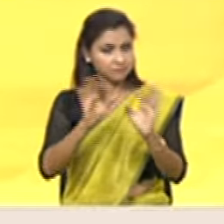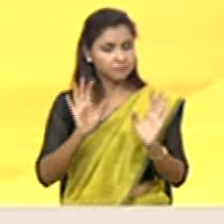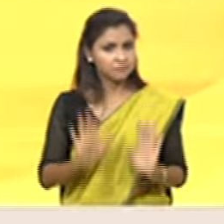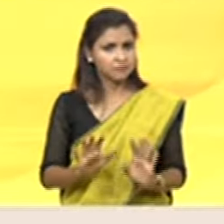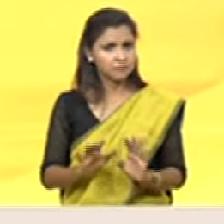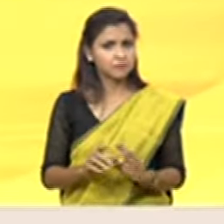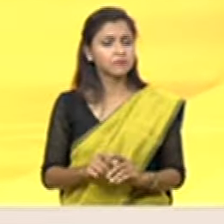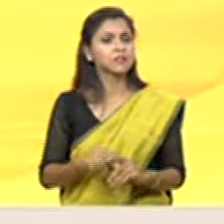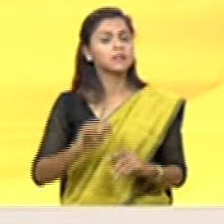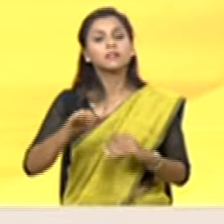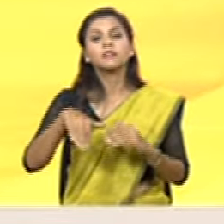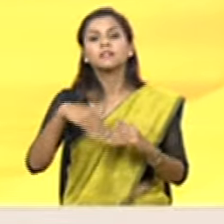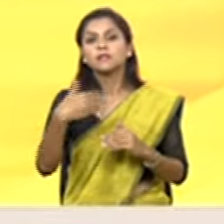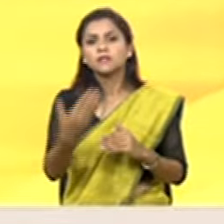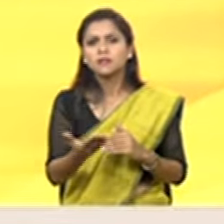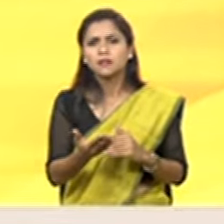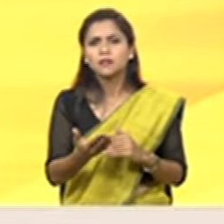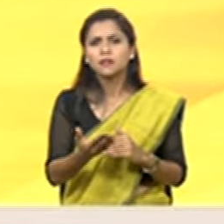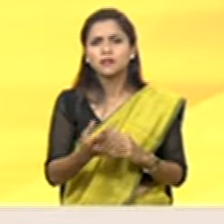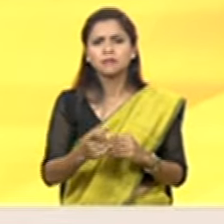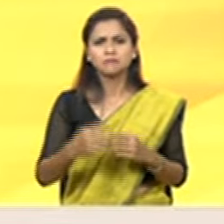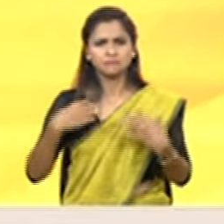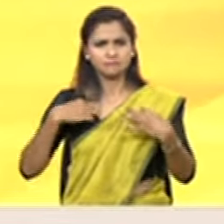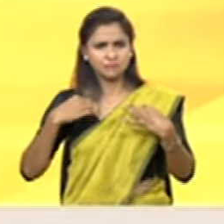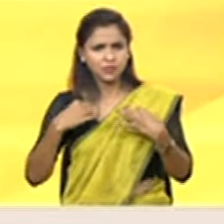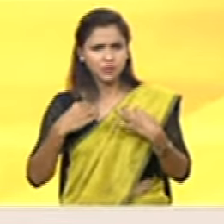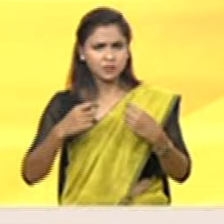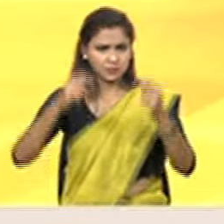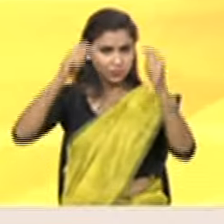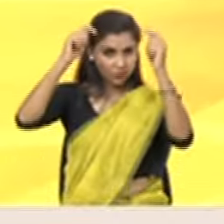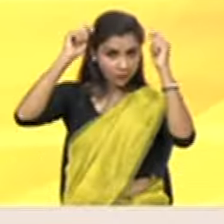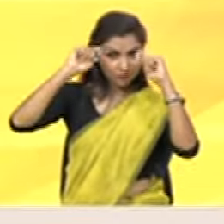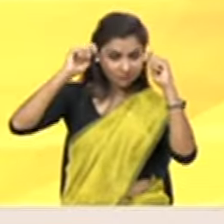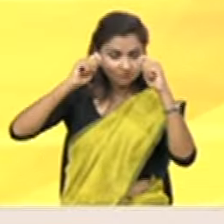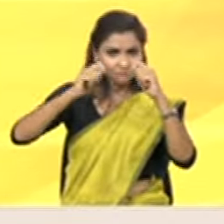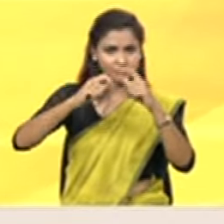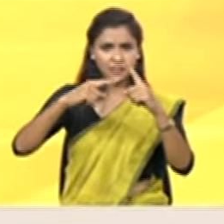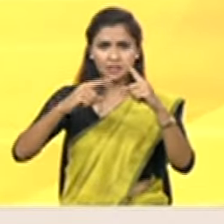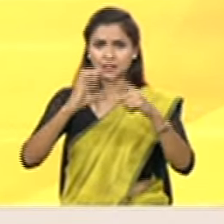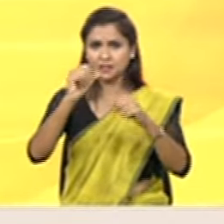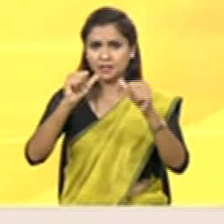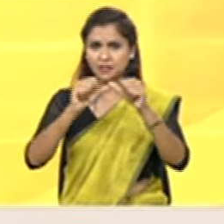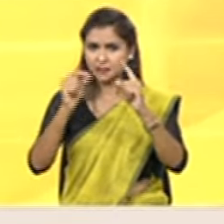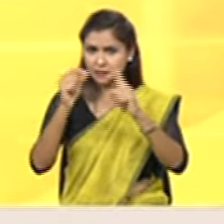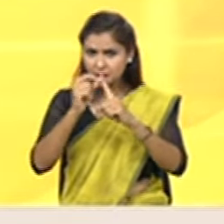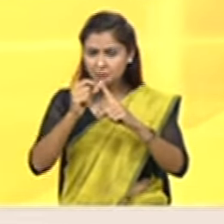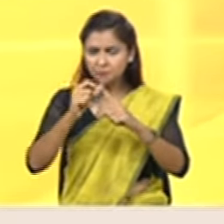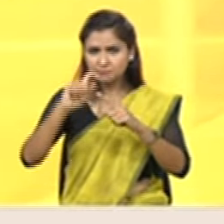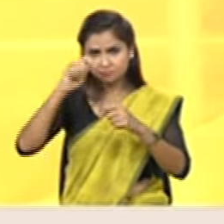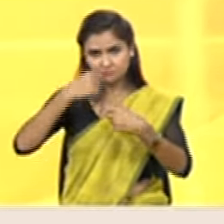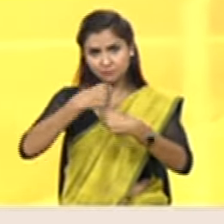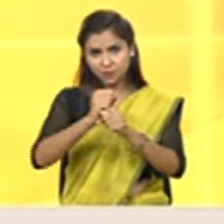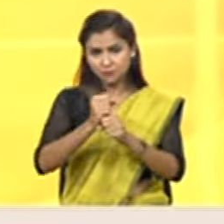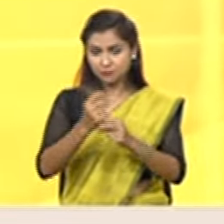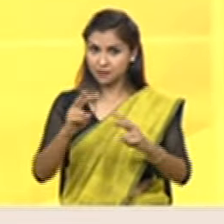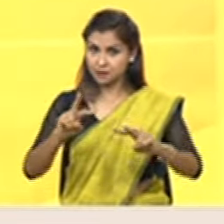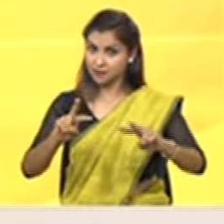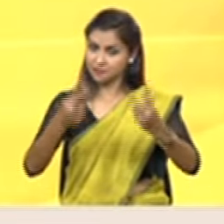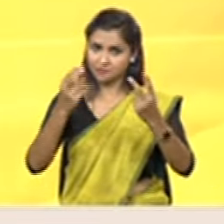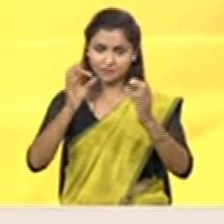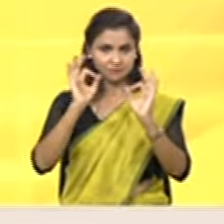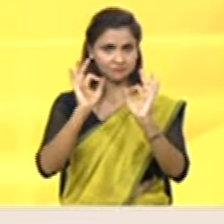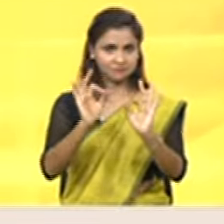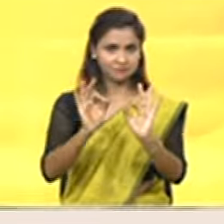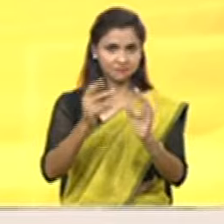इससे फिर ड्रेस और टोपी जैसी चीजें बनाई जाती हैं यह गजब का अल्टरनेटिव